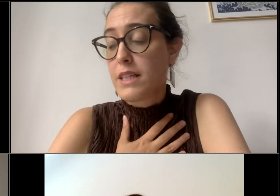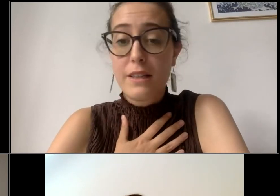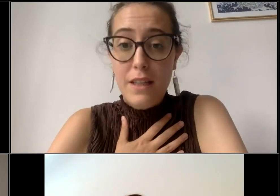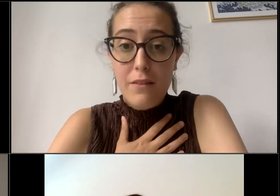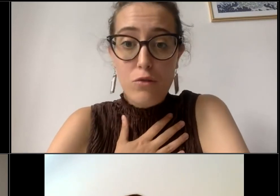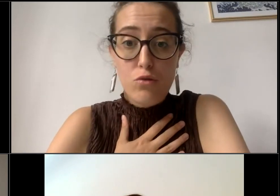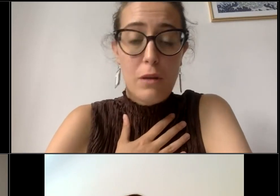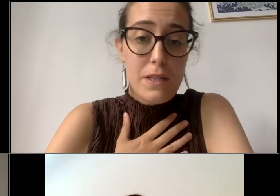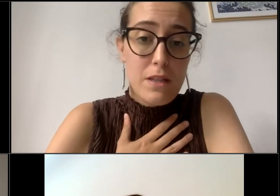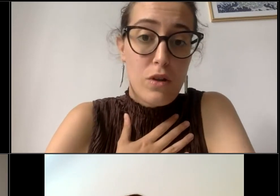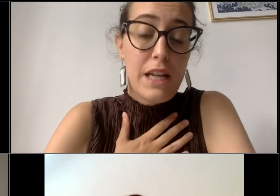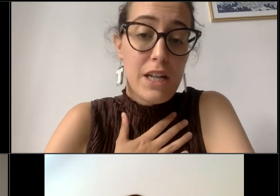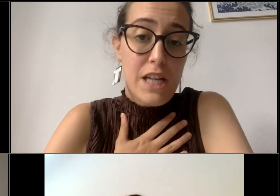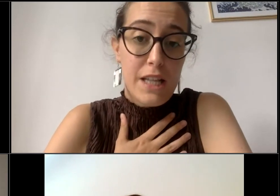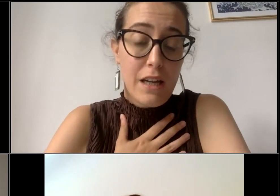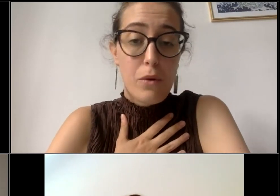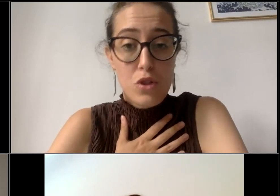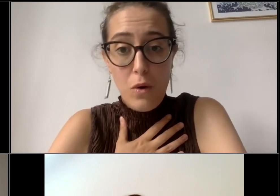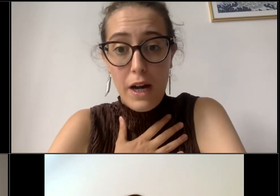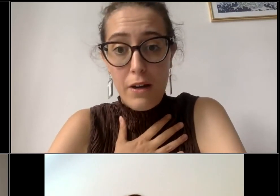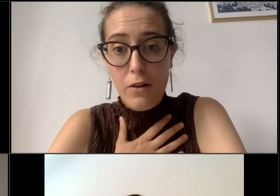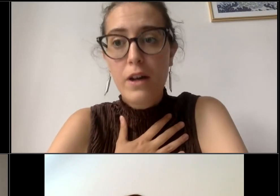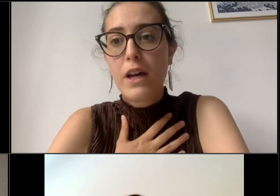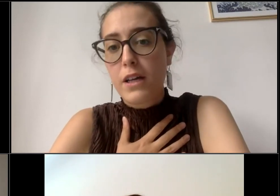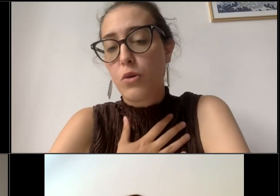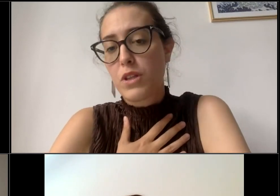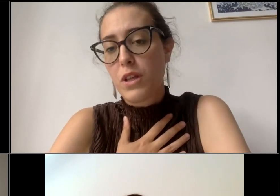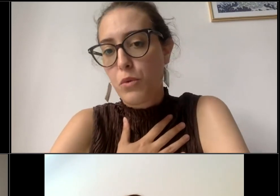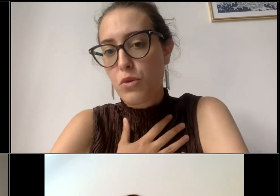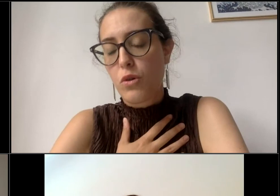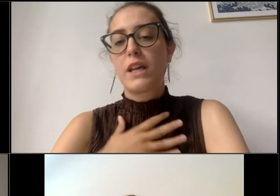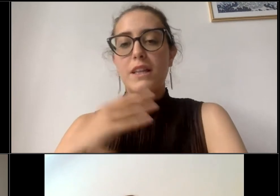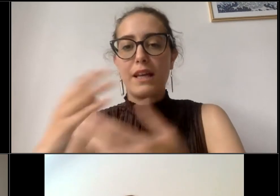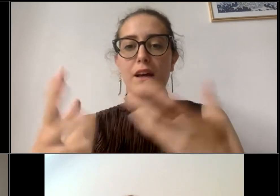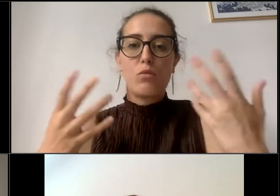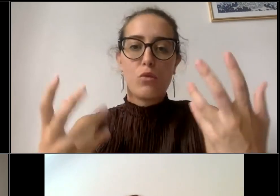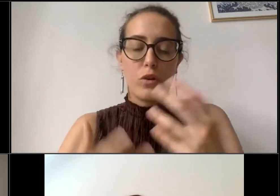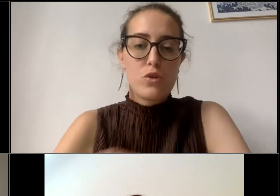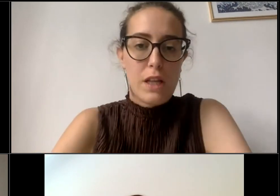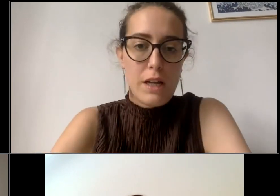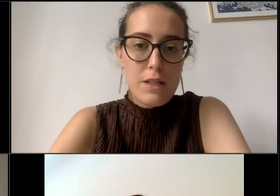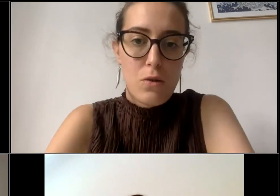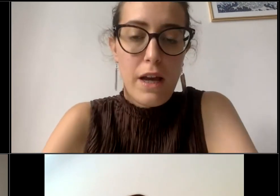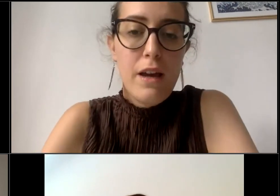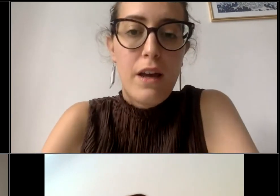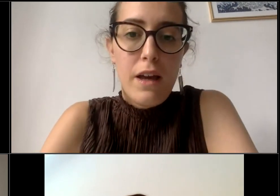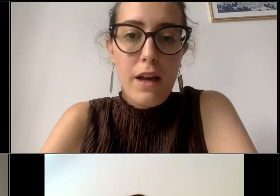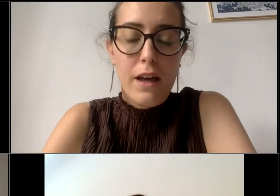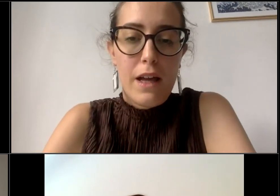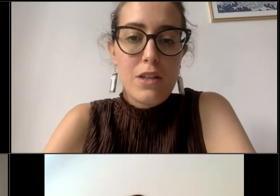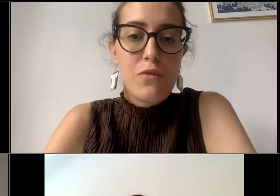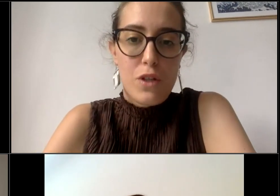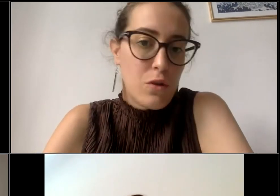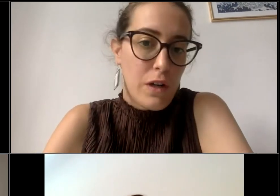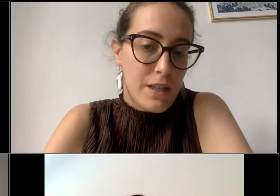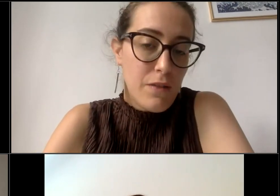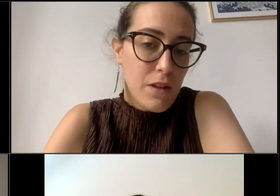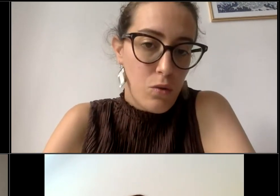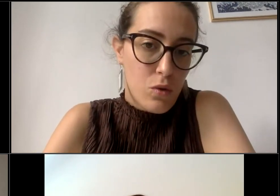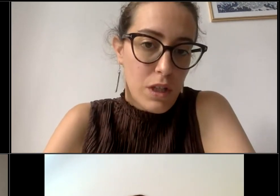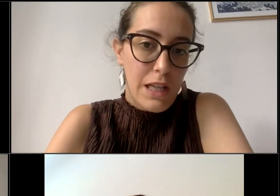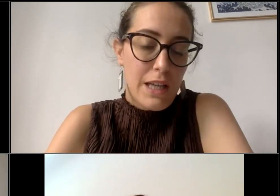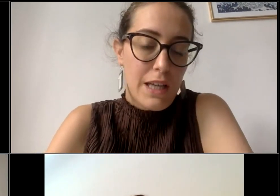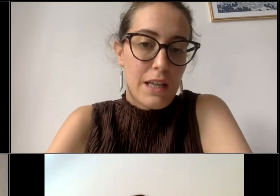direttiva sulla prestazione energetica il prossimo anno che conti appunto che tenga comunque in considerazione gli sforzi